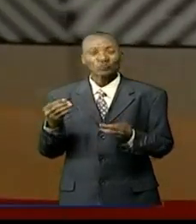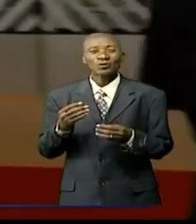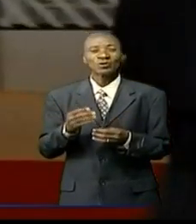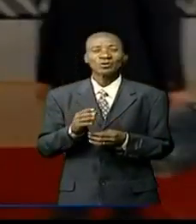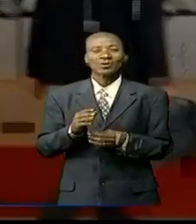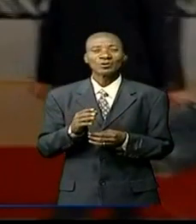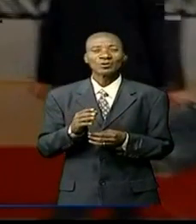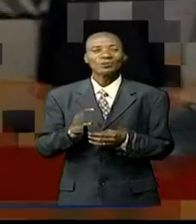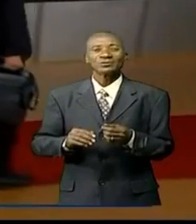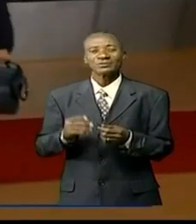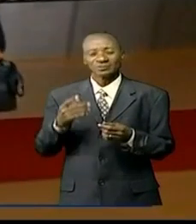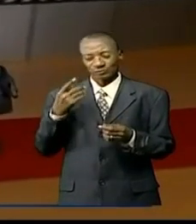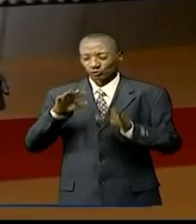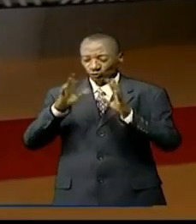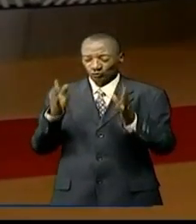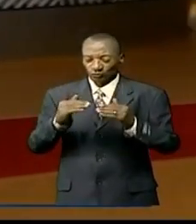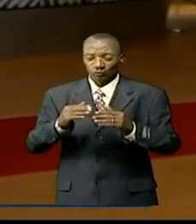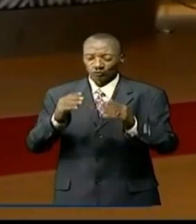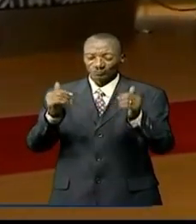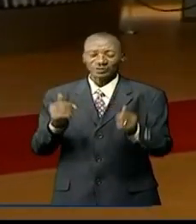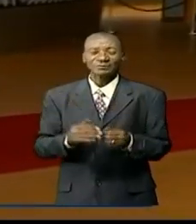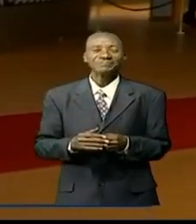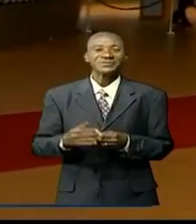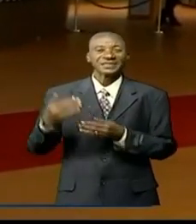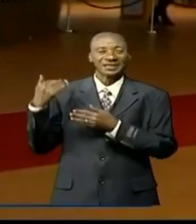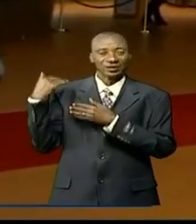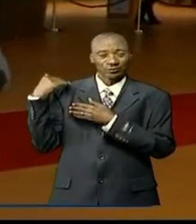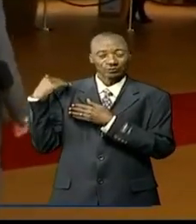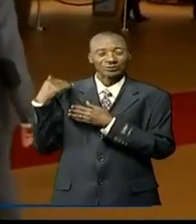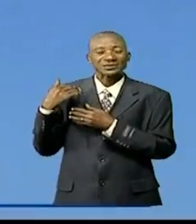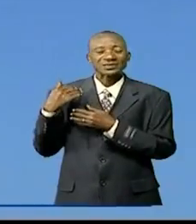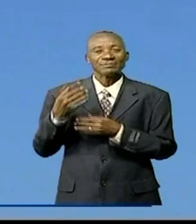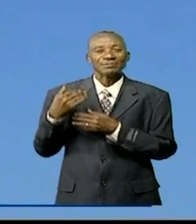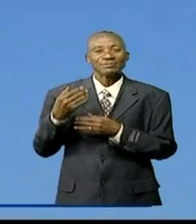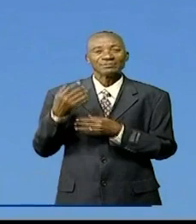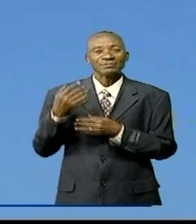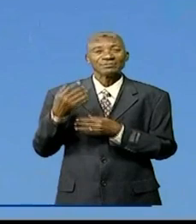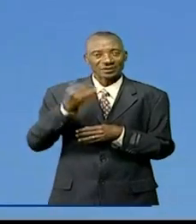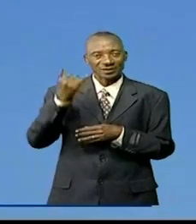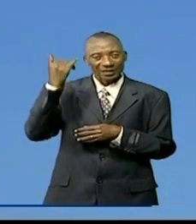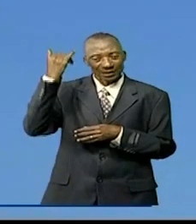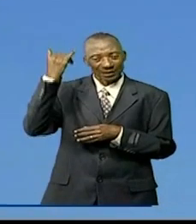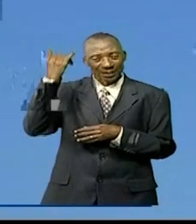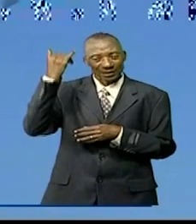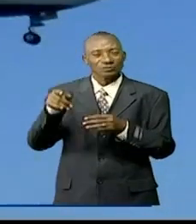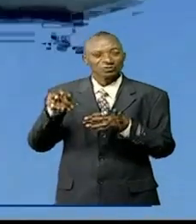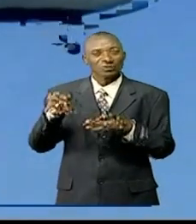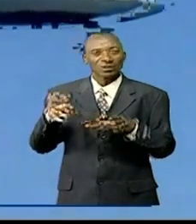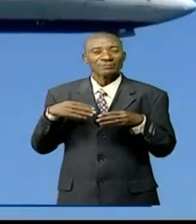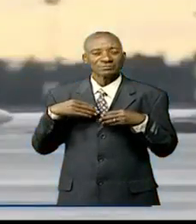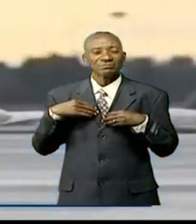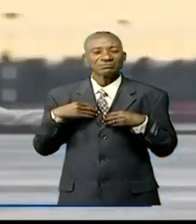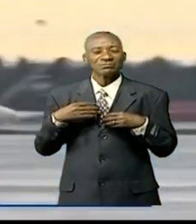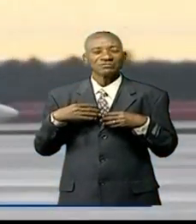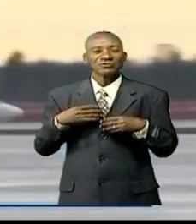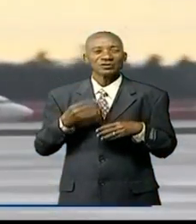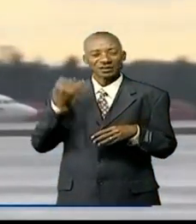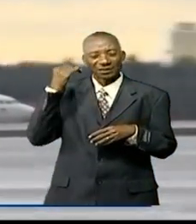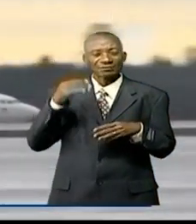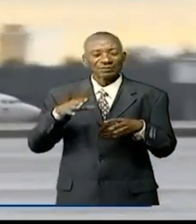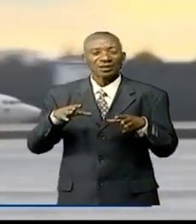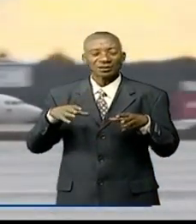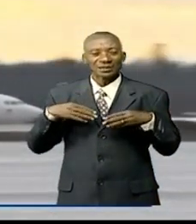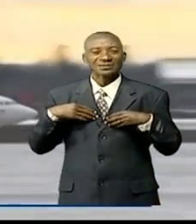Le chancelier allemand a également saisi la sortie devant le Bundestag en session extraordinaire pour annoncer la hausse du budget de son